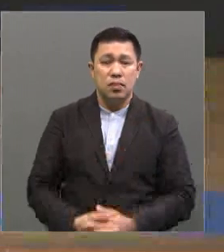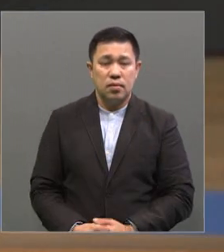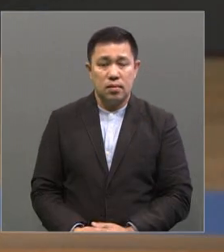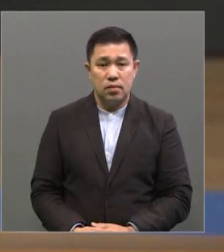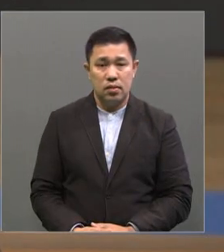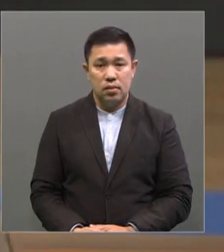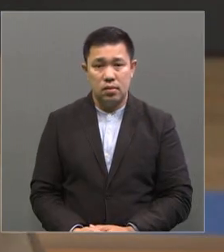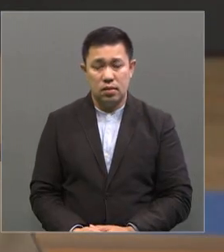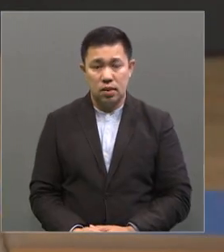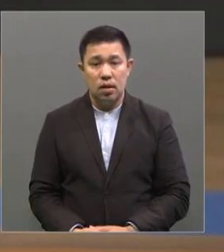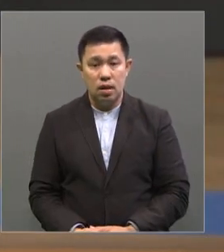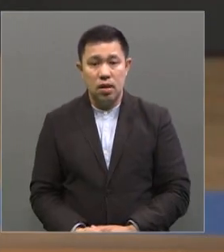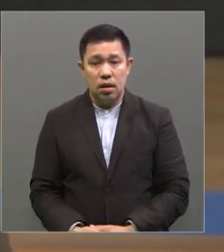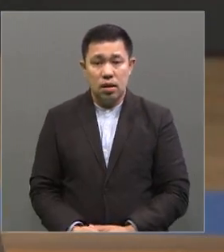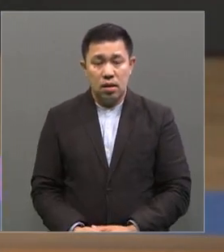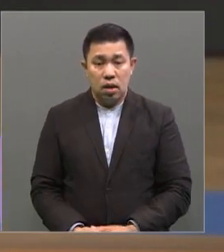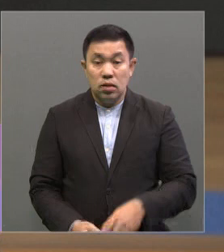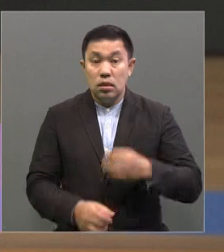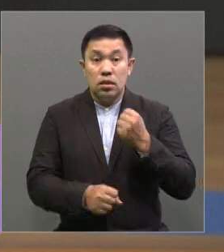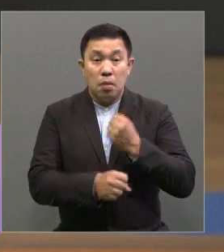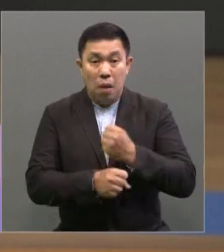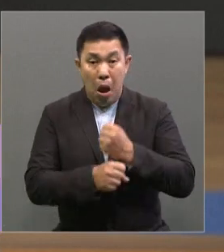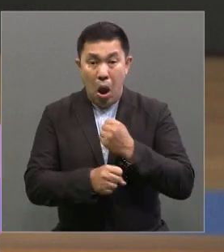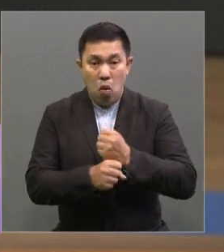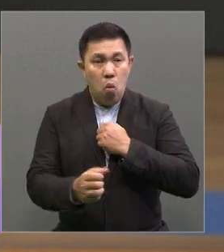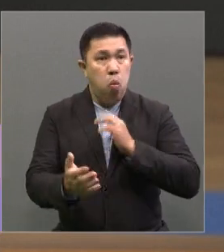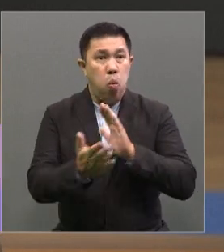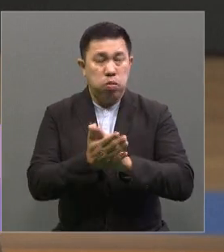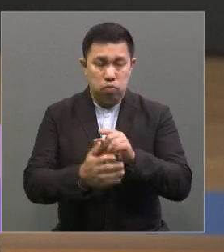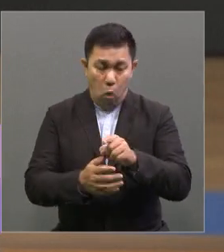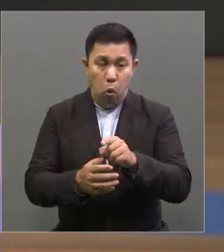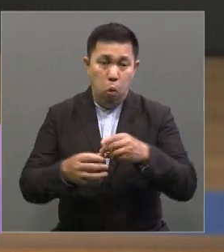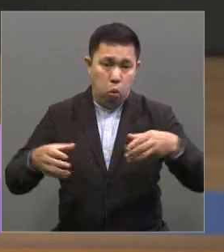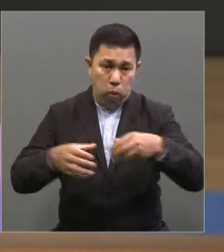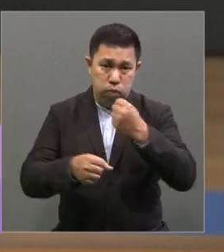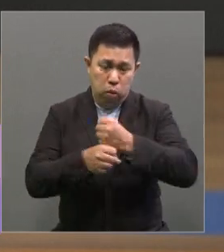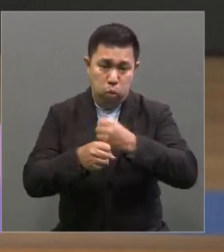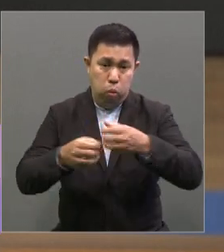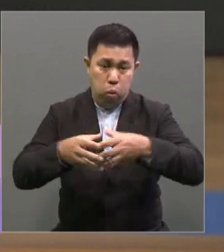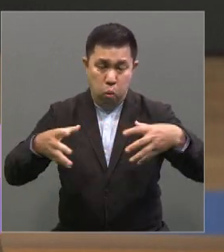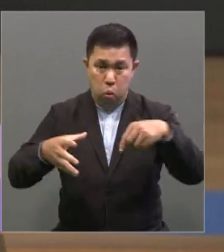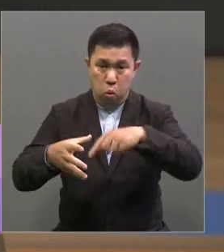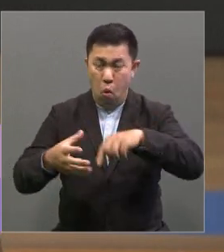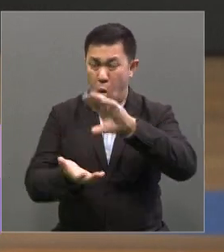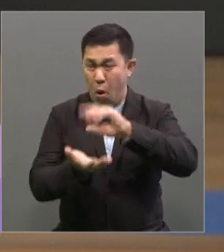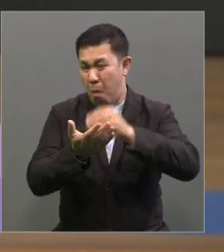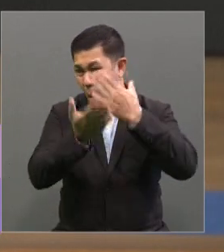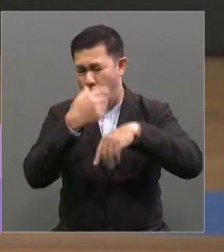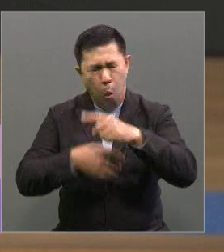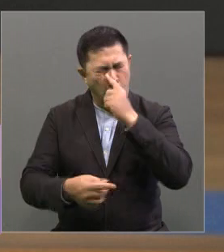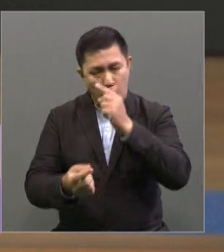เป็นการทำงานร่วมกันที่ทลายเครือข่ายขนาดใหญ่นะครับซึ่งถือว่าเรียกว่าใหญ่ที่สุดในประวัติศาสตร์นะครับแล้ว